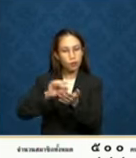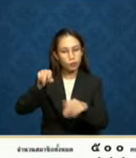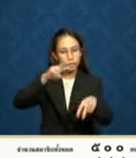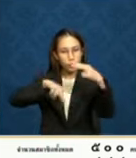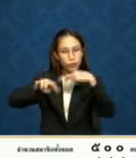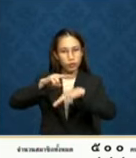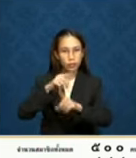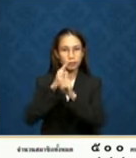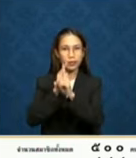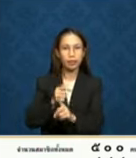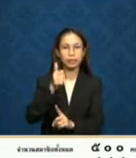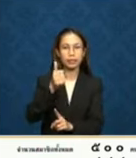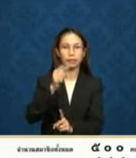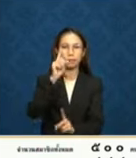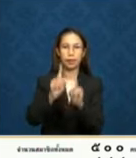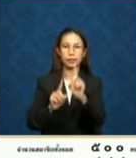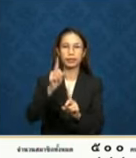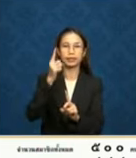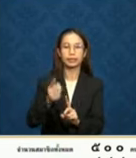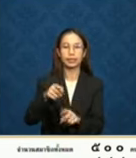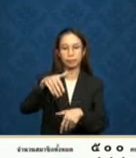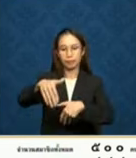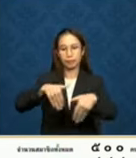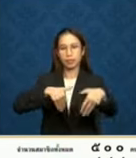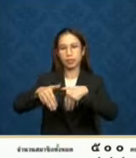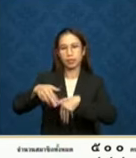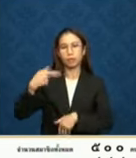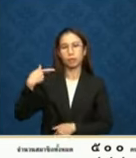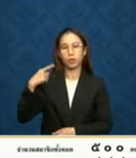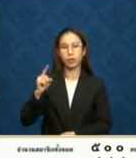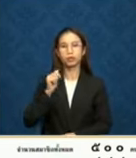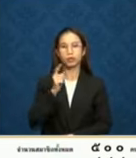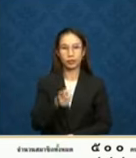ผลได้จริง และพระชาชน เอาไปใช้ประโยชได้จริ